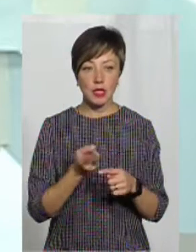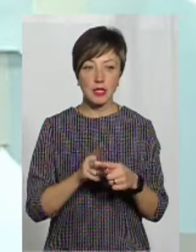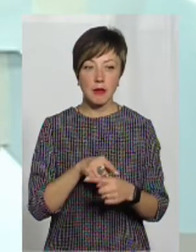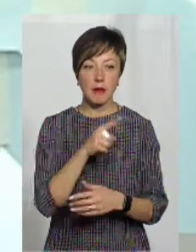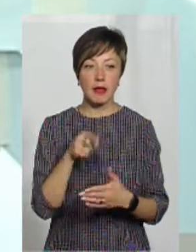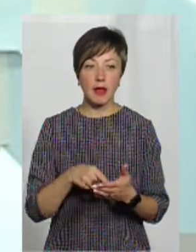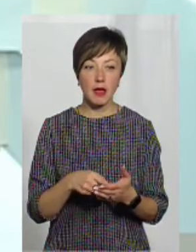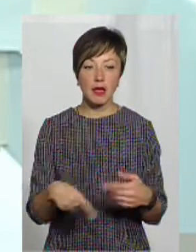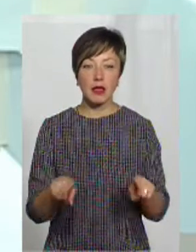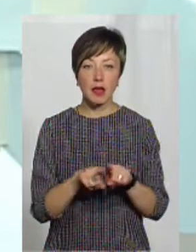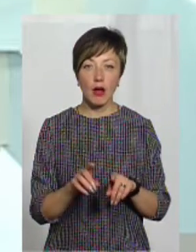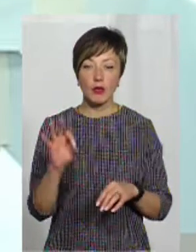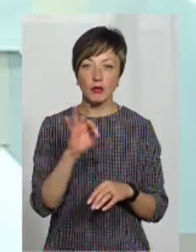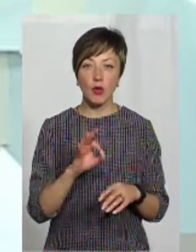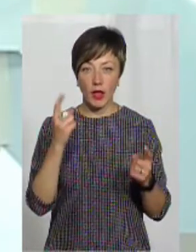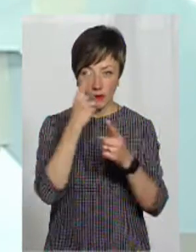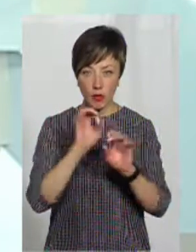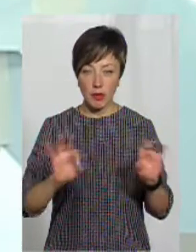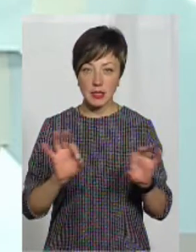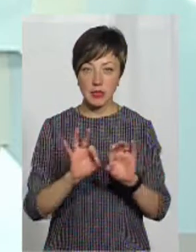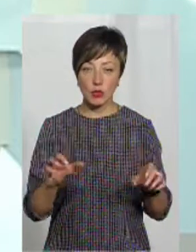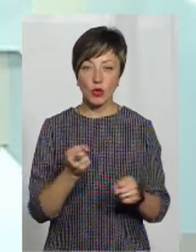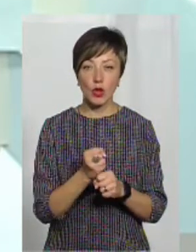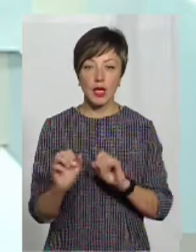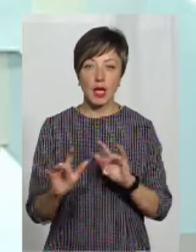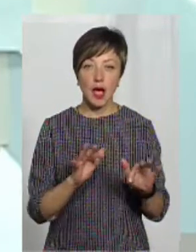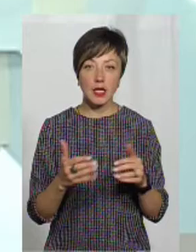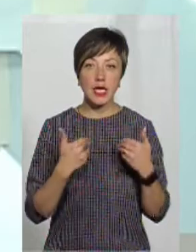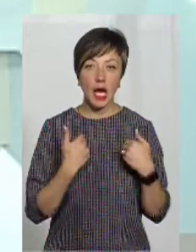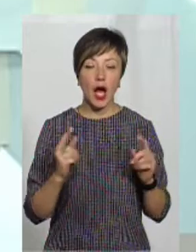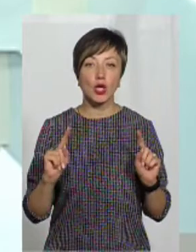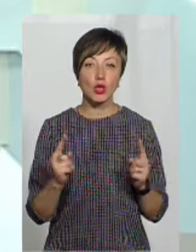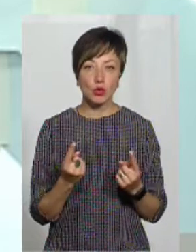питання. Також щодо інформаційно-такої просвітницької діяльності, я